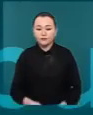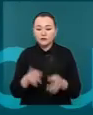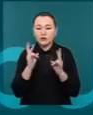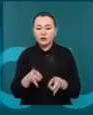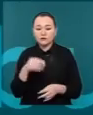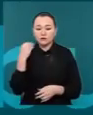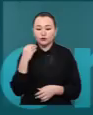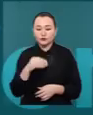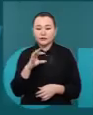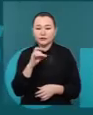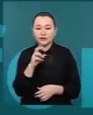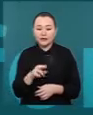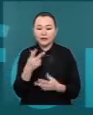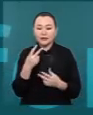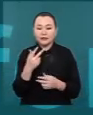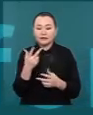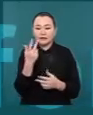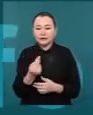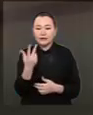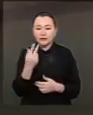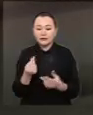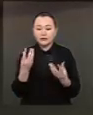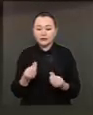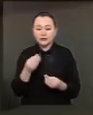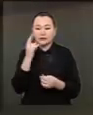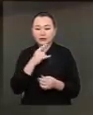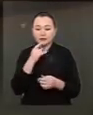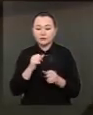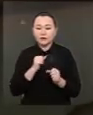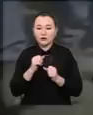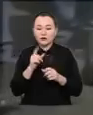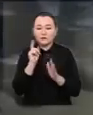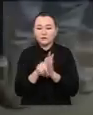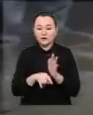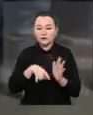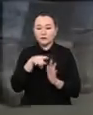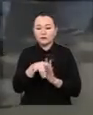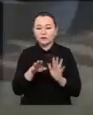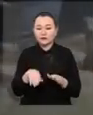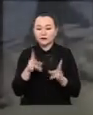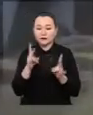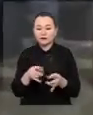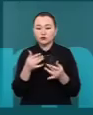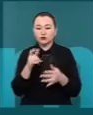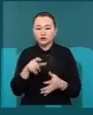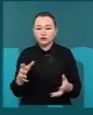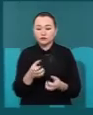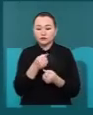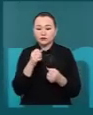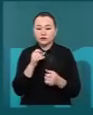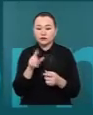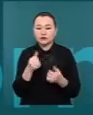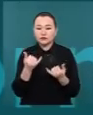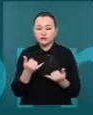Трагедия в Турции и Сирии. День третий. Вторая бригада казахстанских спасателей вылетела на место стихии. Сколько человек удалось спасти за